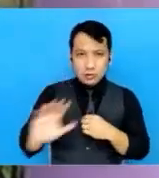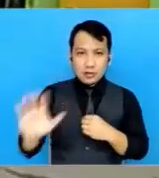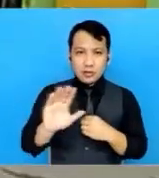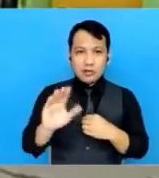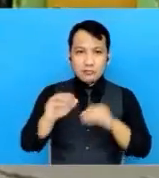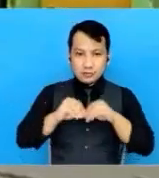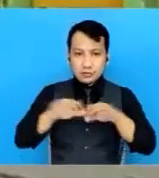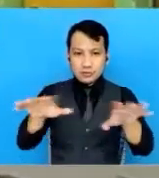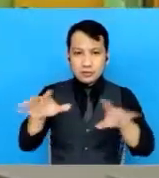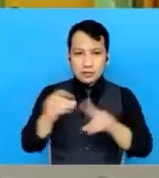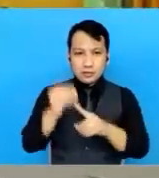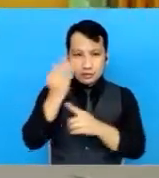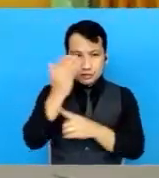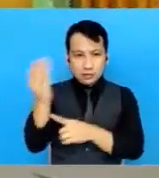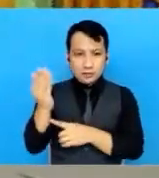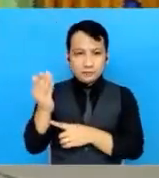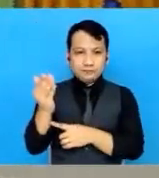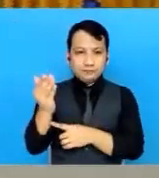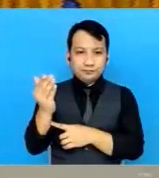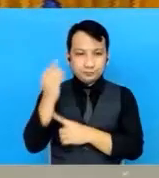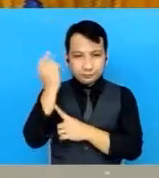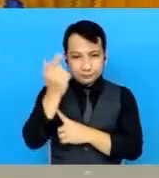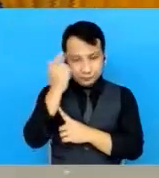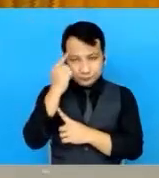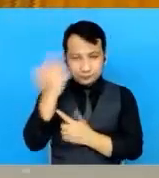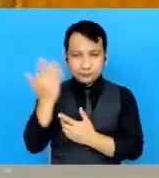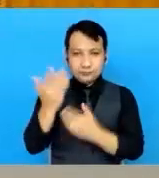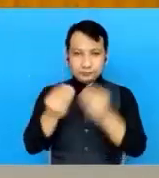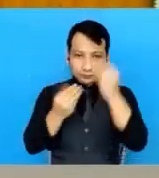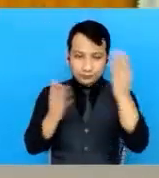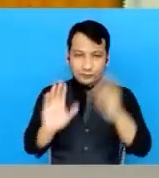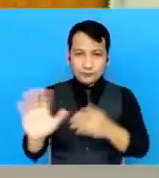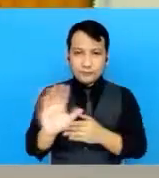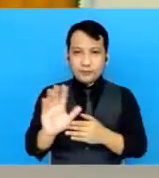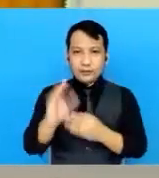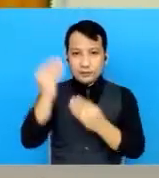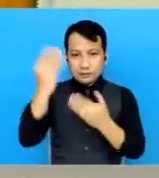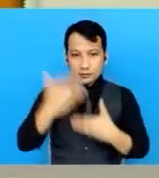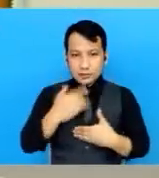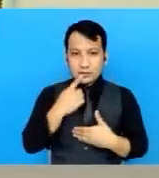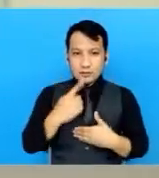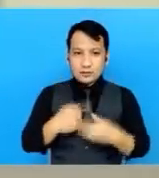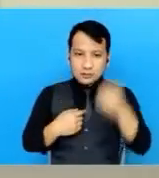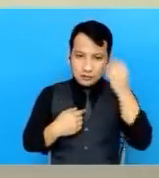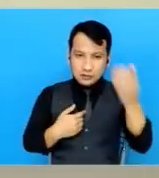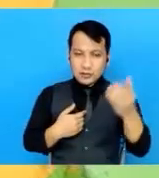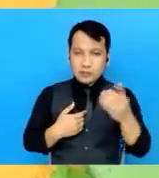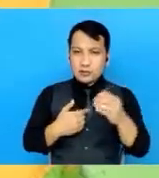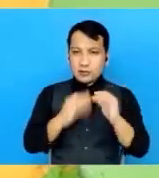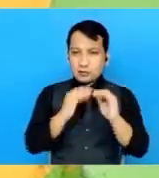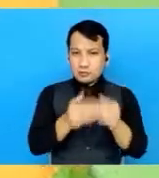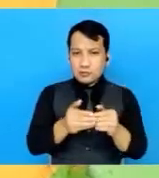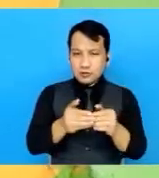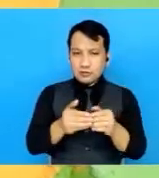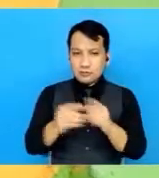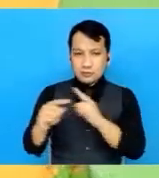hawa-hawa. Pero ang iba, nangangambang baka pandirihan at katakutan sila ng komunidad kapag namarkahan na